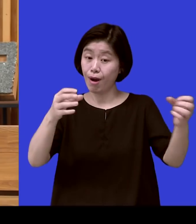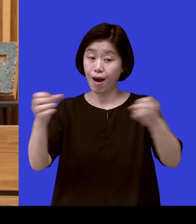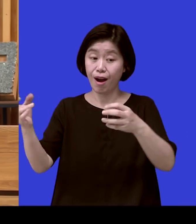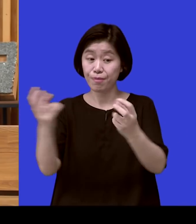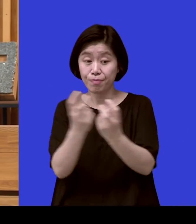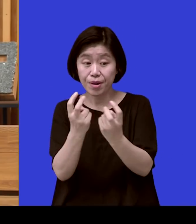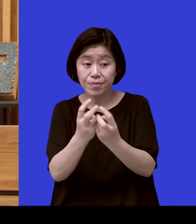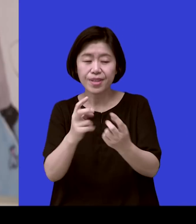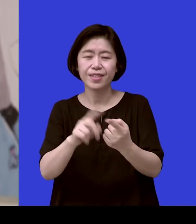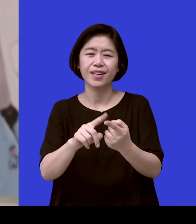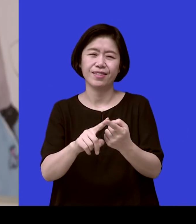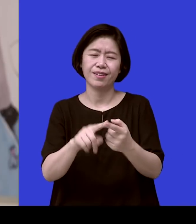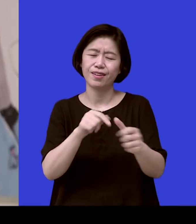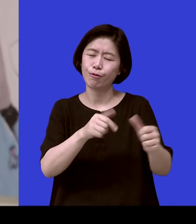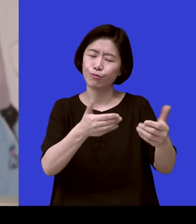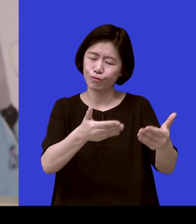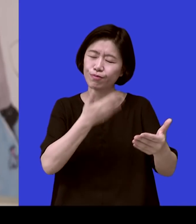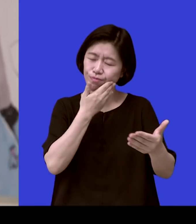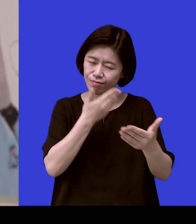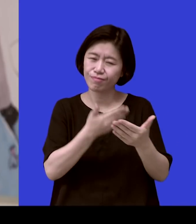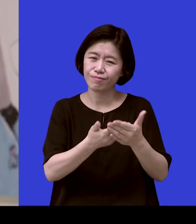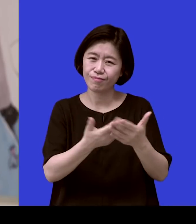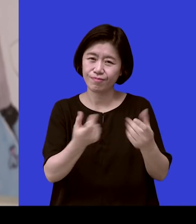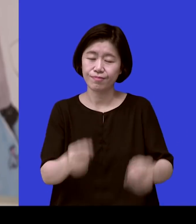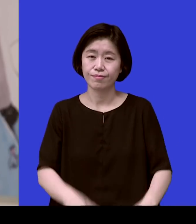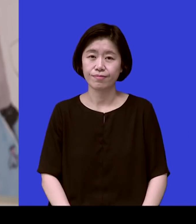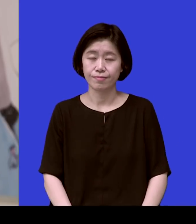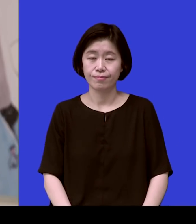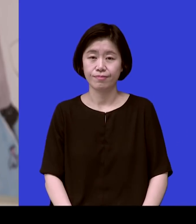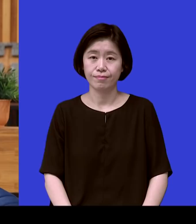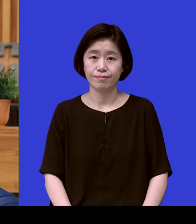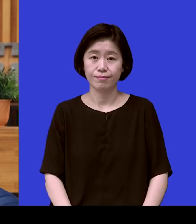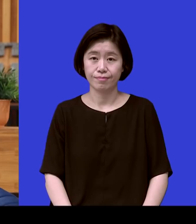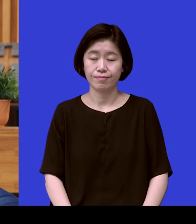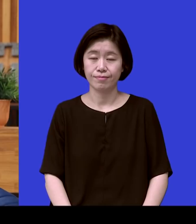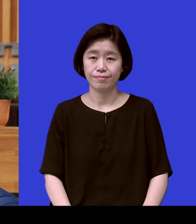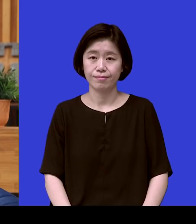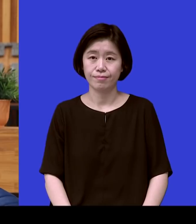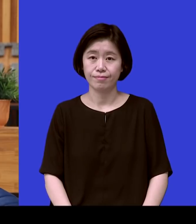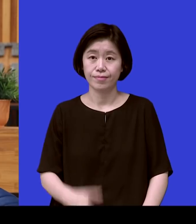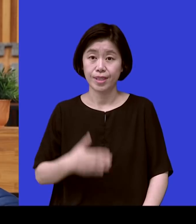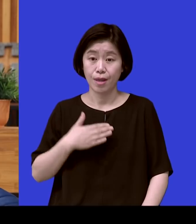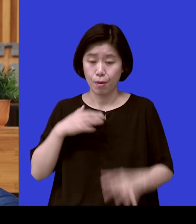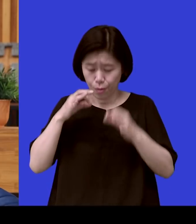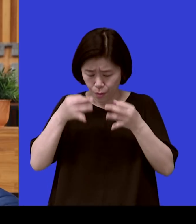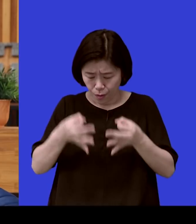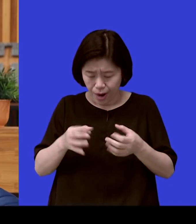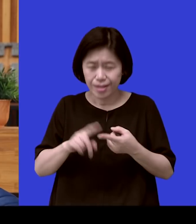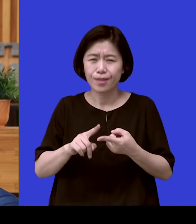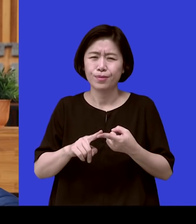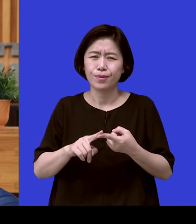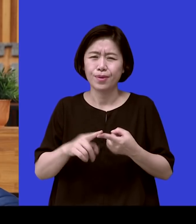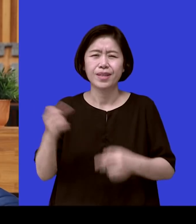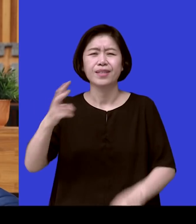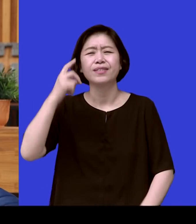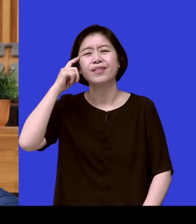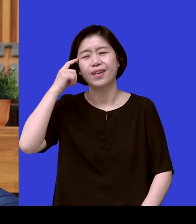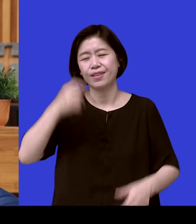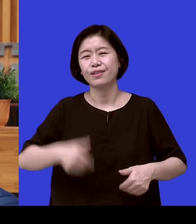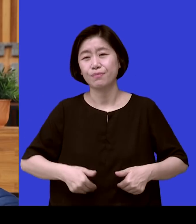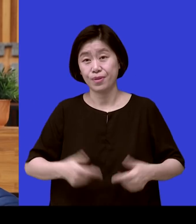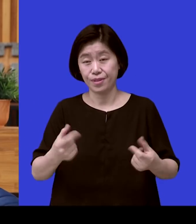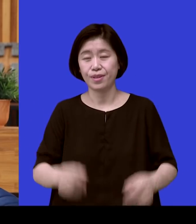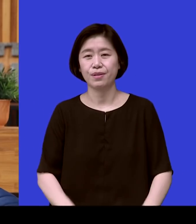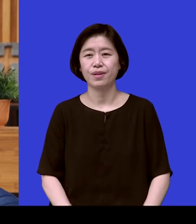네. 내 아이를 어떻게 키워야 되는지, 아니, 네. 내 아이보다 나는 또 어떻게 자라야 네. 되는지 네. 우리도 네. 다시 저도 50이 넘었지만 다시 한번 배워보고 싶다는 생각이 네.